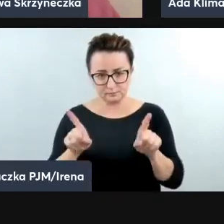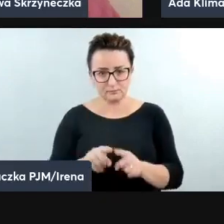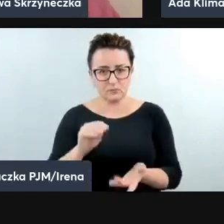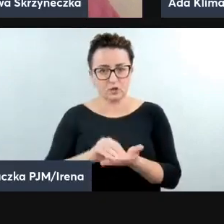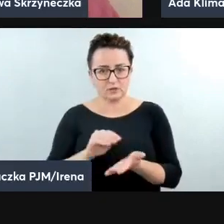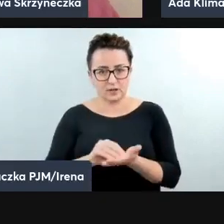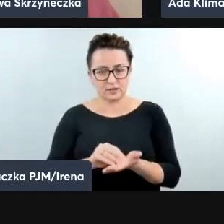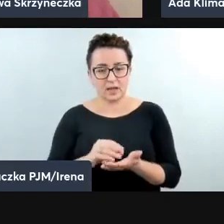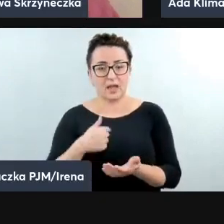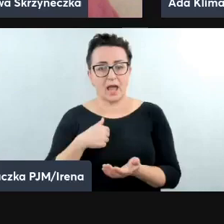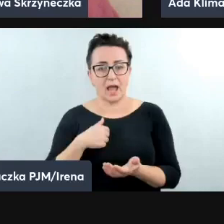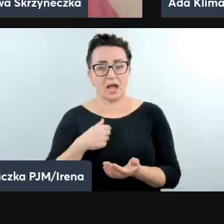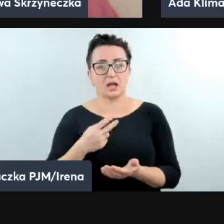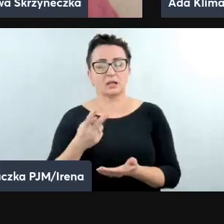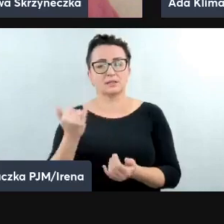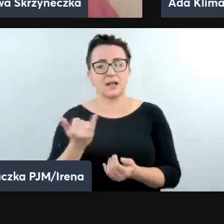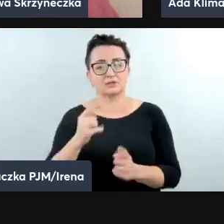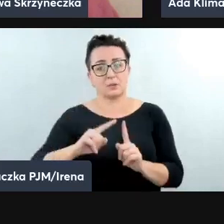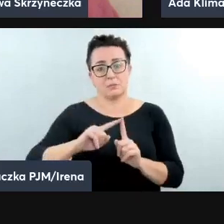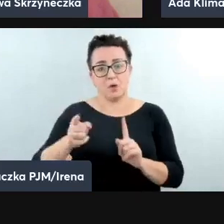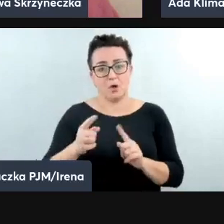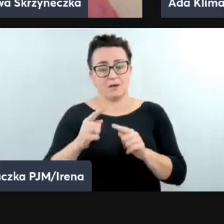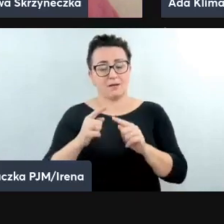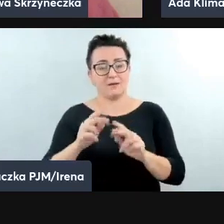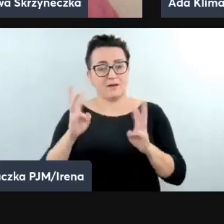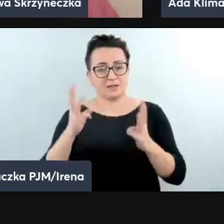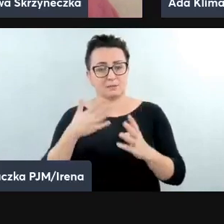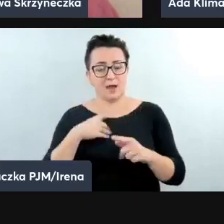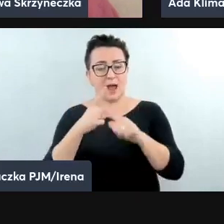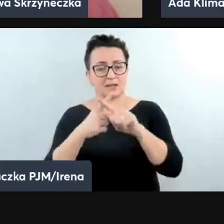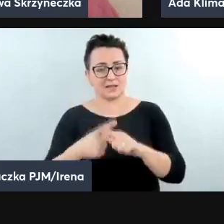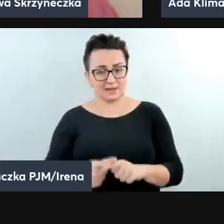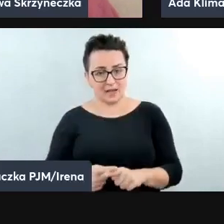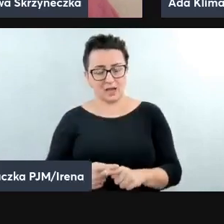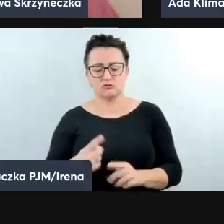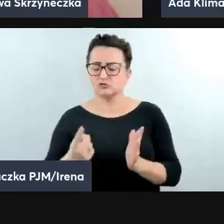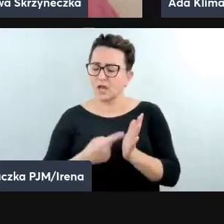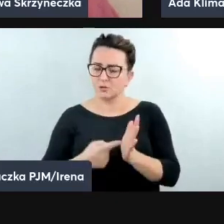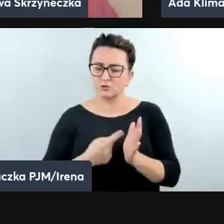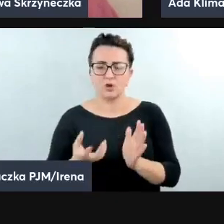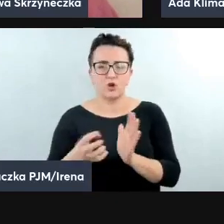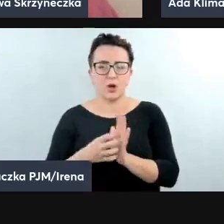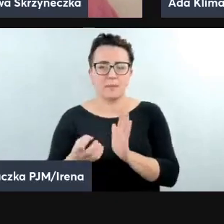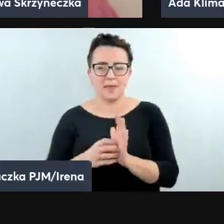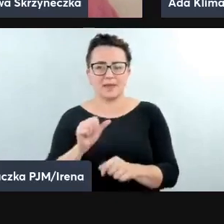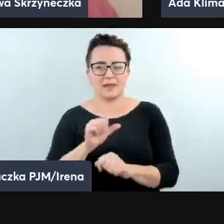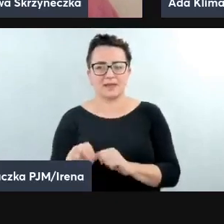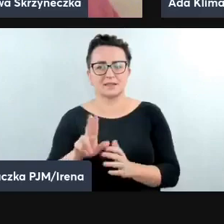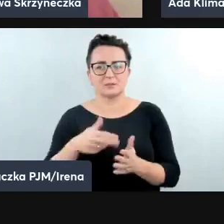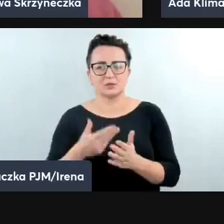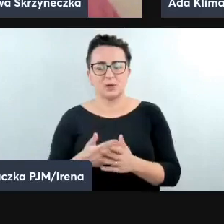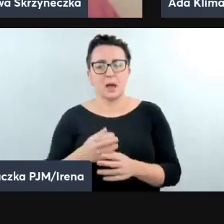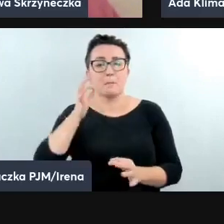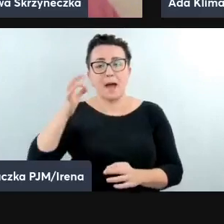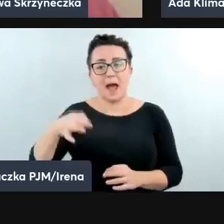warsztatach, to bardzo częstym komentarzem takim dodatkowym jest też to właśnie, że no nie wiem, pani prowadząca luźna, fajna,